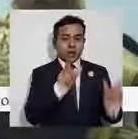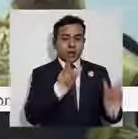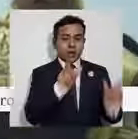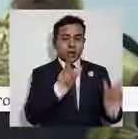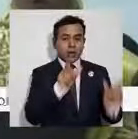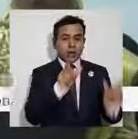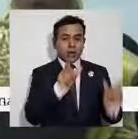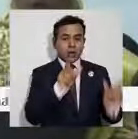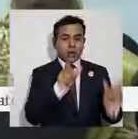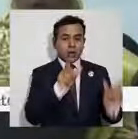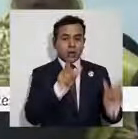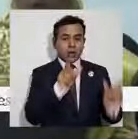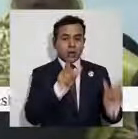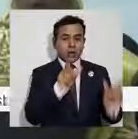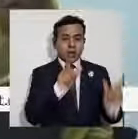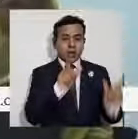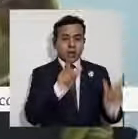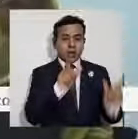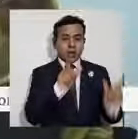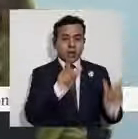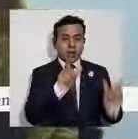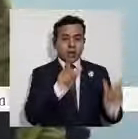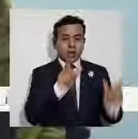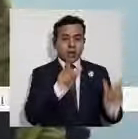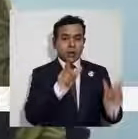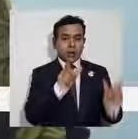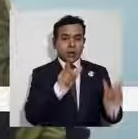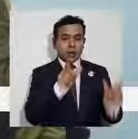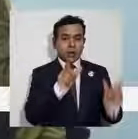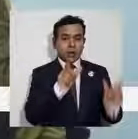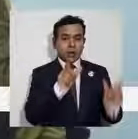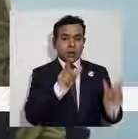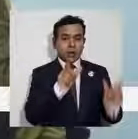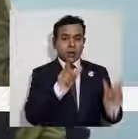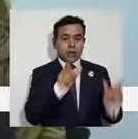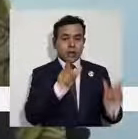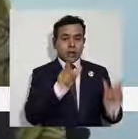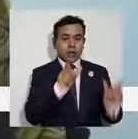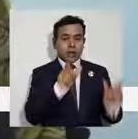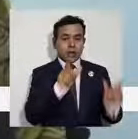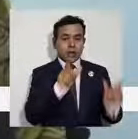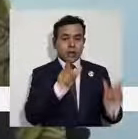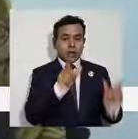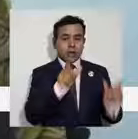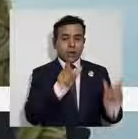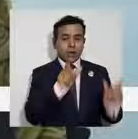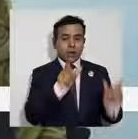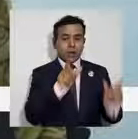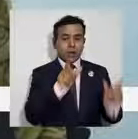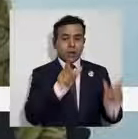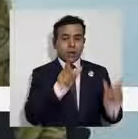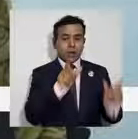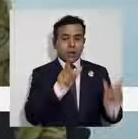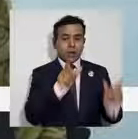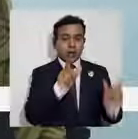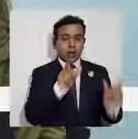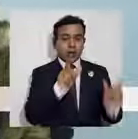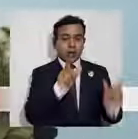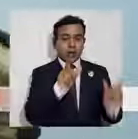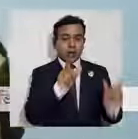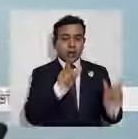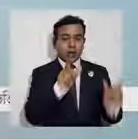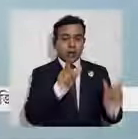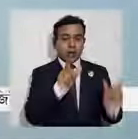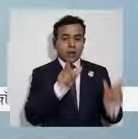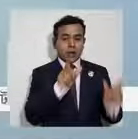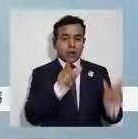322,951 জনকে বিমানবন্দরে স্ক্রিনিং করেছি। স্থলবন্দর দিয়েও আমাদের লোক প্রবেশ করেছে দেশে এবং 24 ঘন্টায়